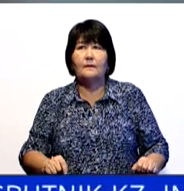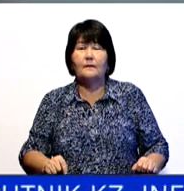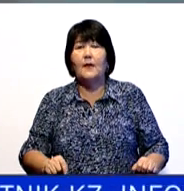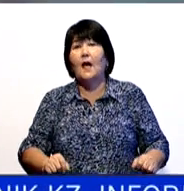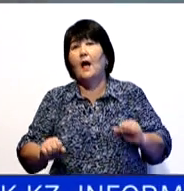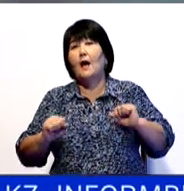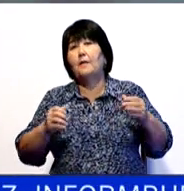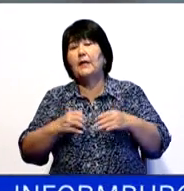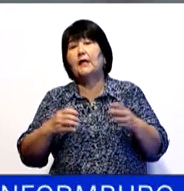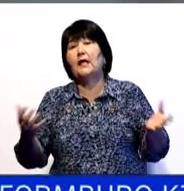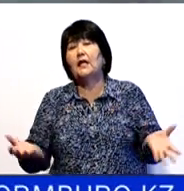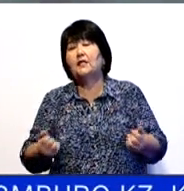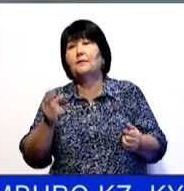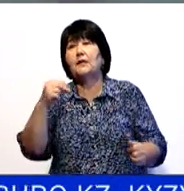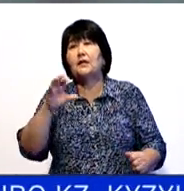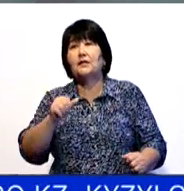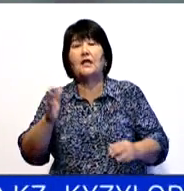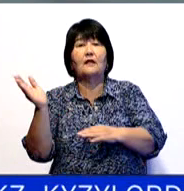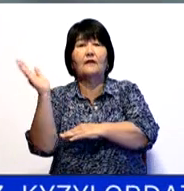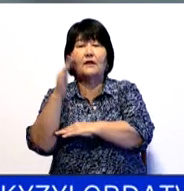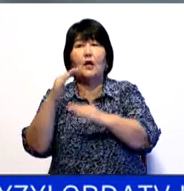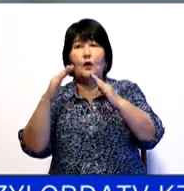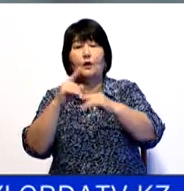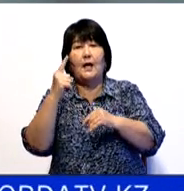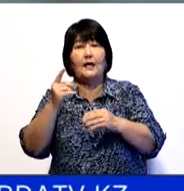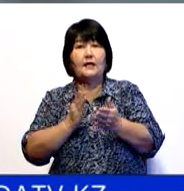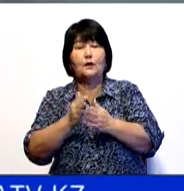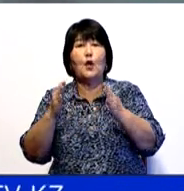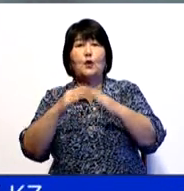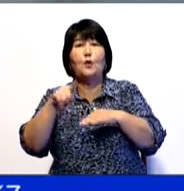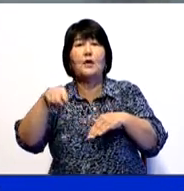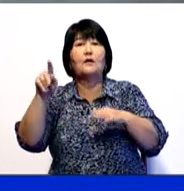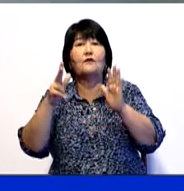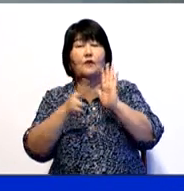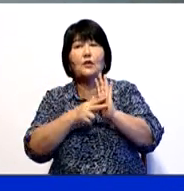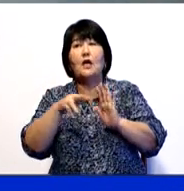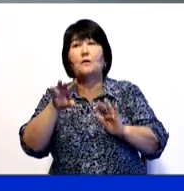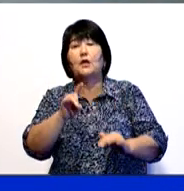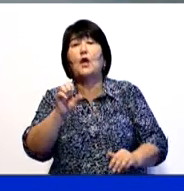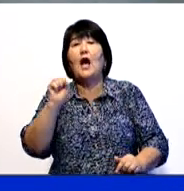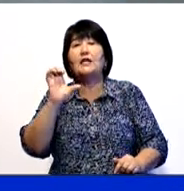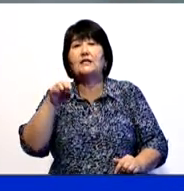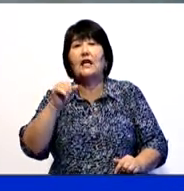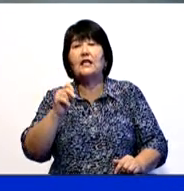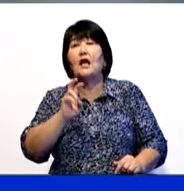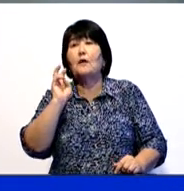Бригада спасателей ДЧС сегодня предотвратила срыв ветром кровли одного из подъездов дома номер 8 в микрорайоне Астана.